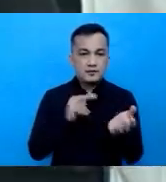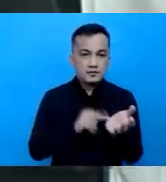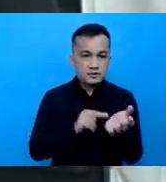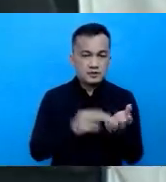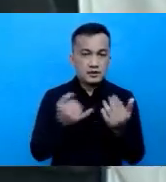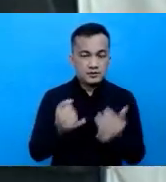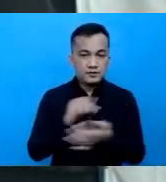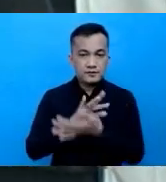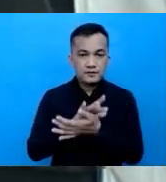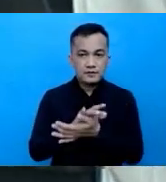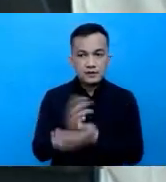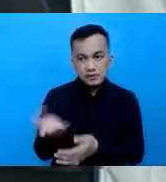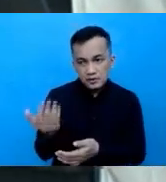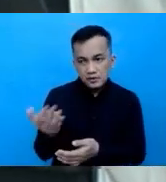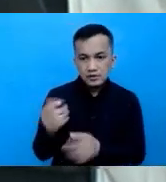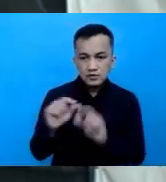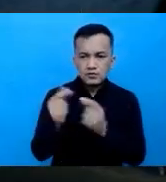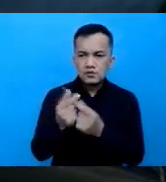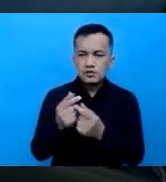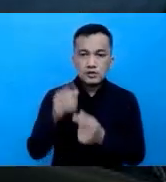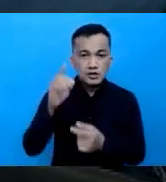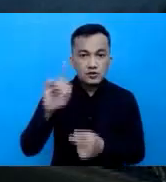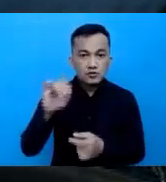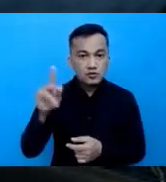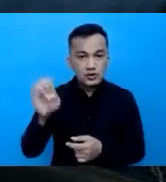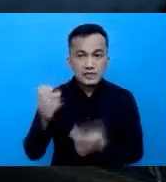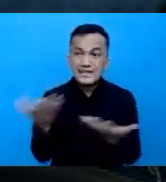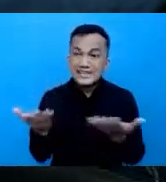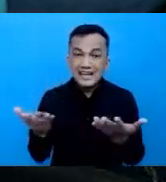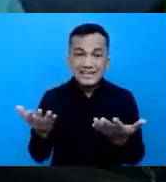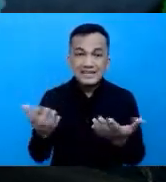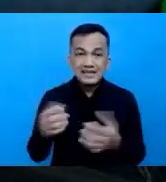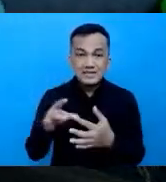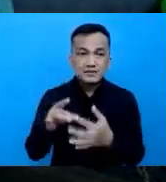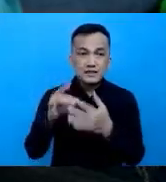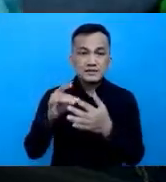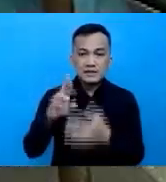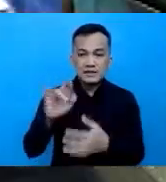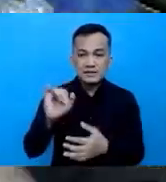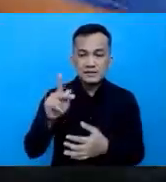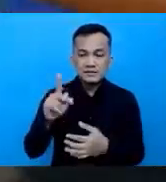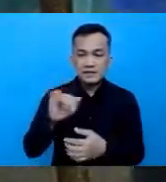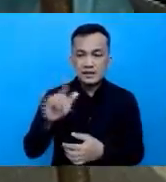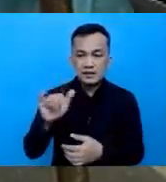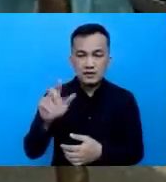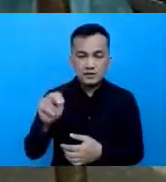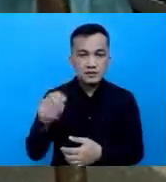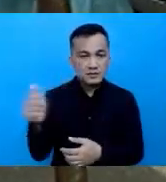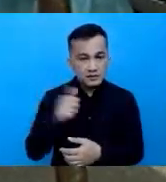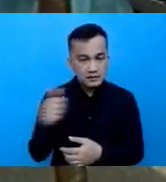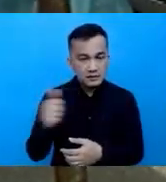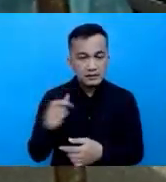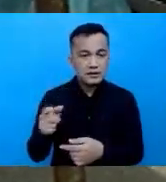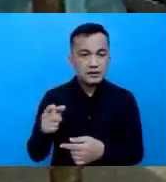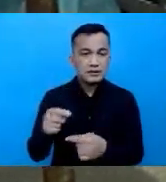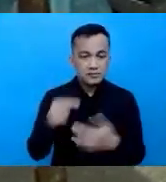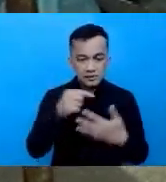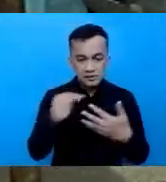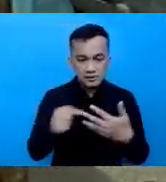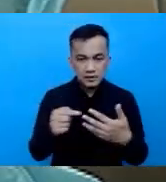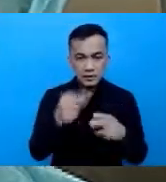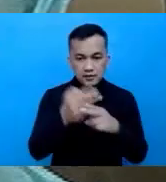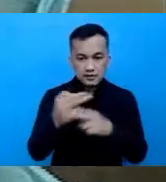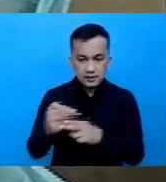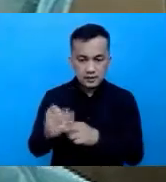ng grupo si Duque kung nasaan na ang Special Risk Allowance at Active Hazard Duty Pay nila. Pinangalanan din sa pagdinig ang ilan sa mga ospital